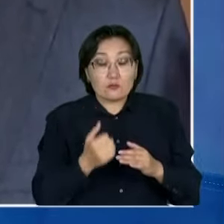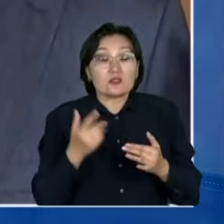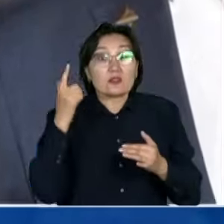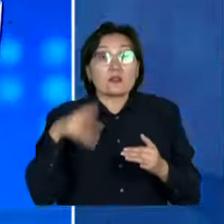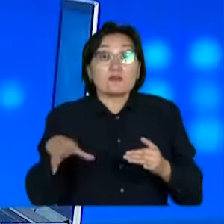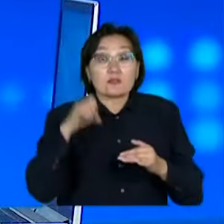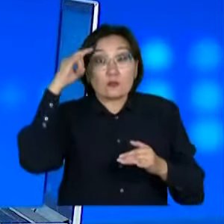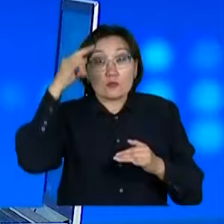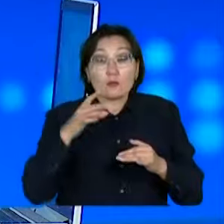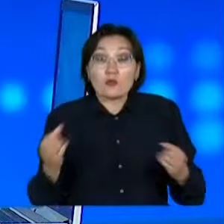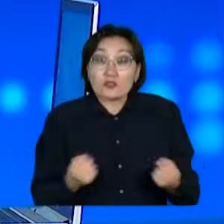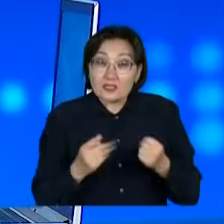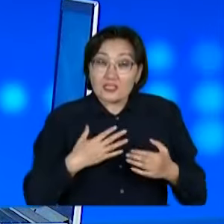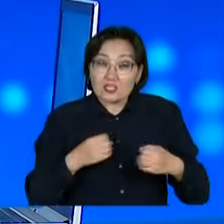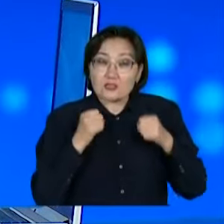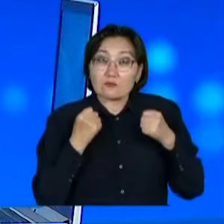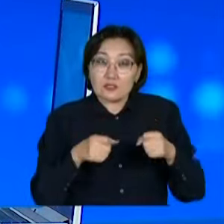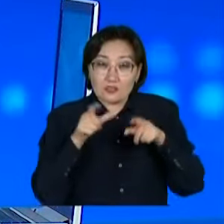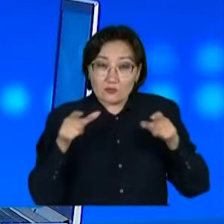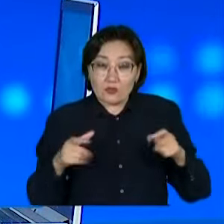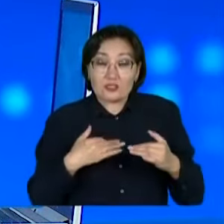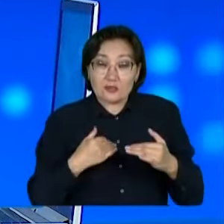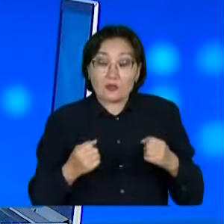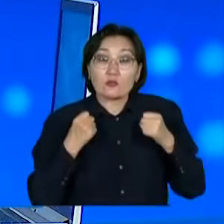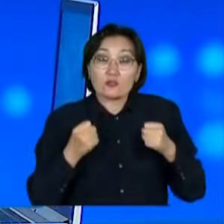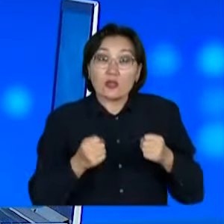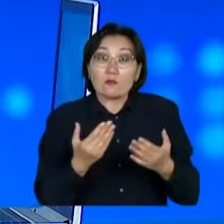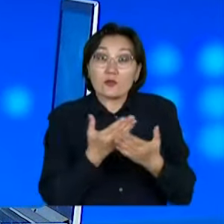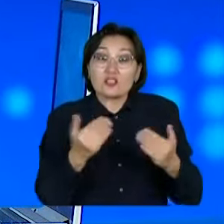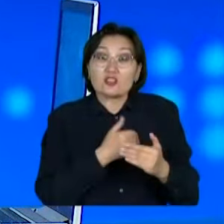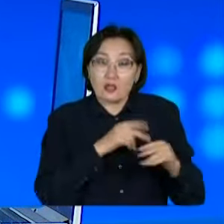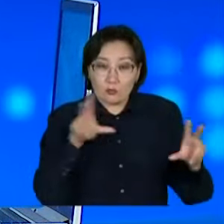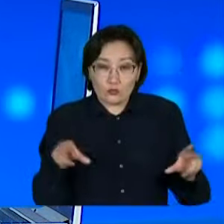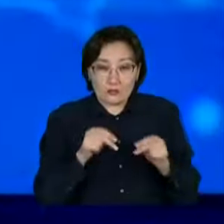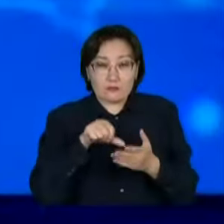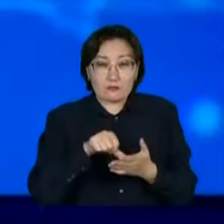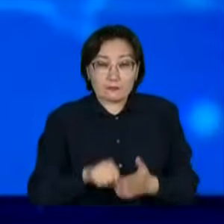вся страна будет болеть за наших соотечественников. Ну а нашим спортсменам мы желаем удачи.